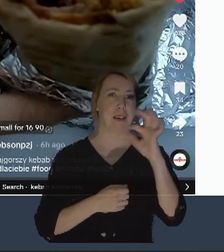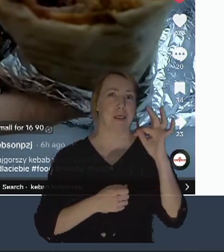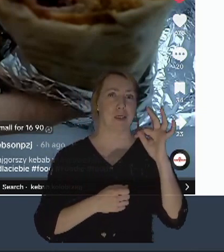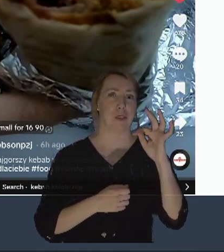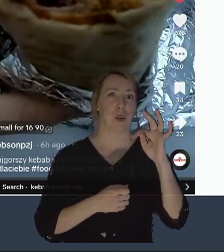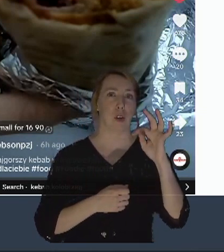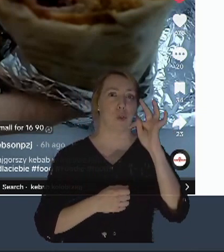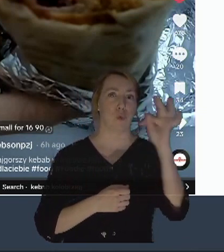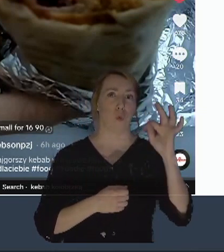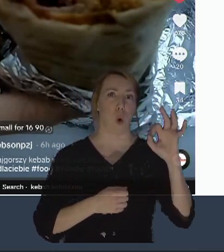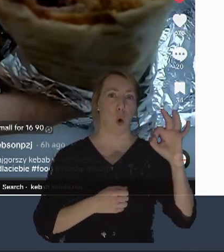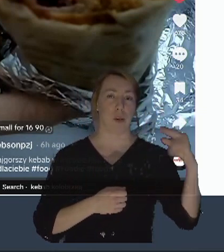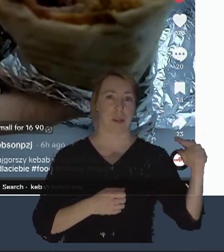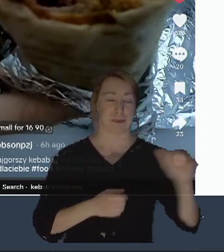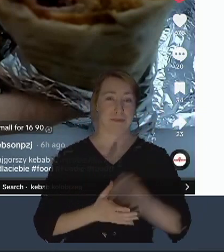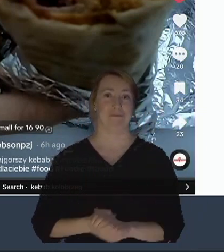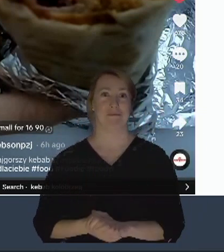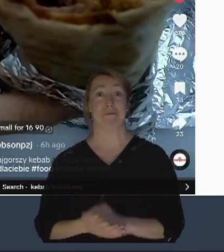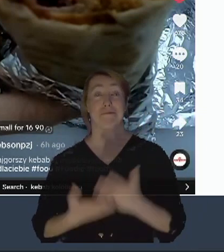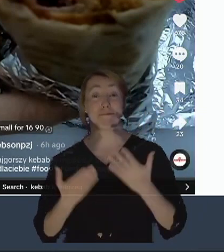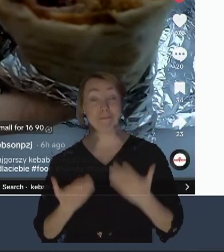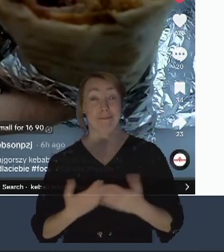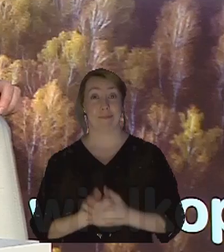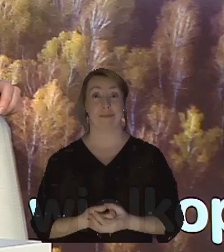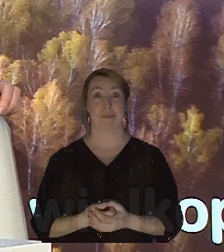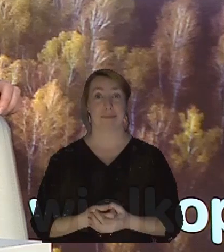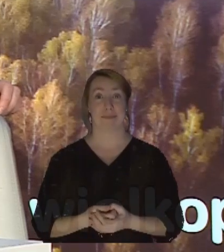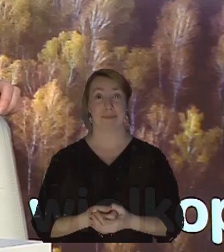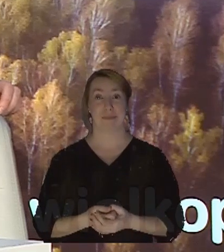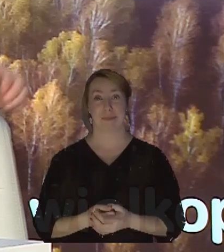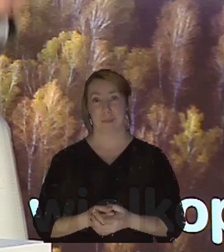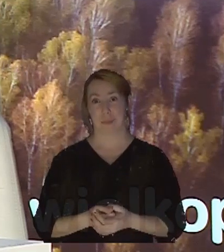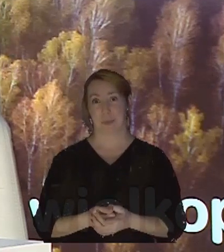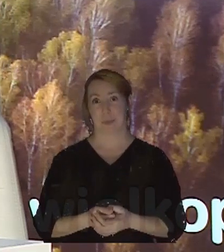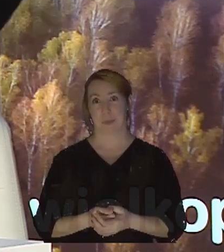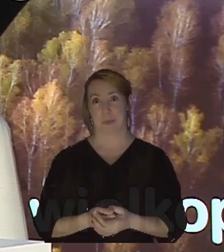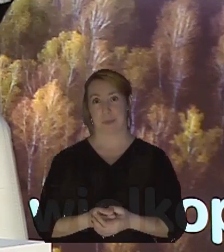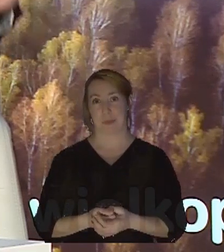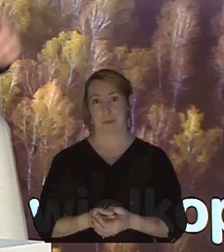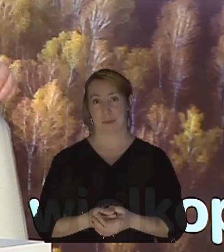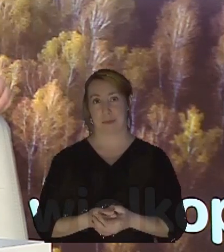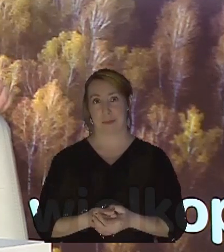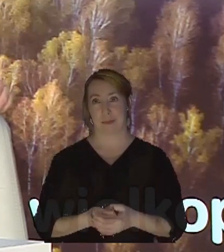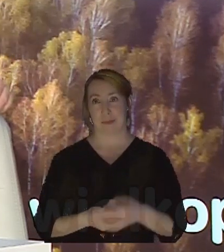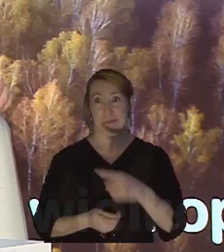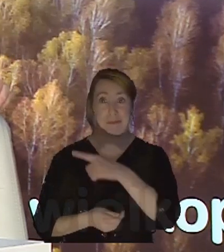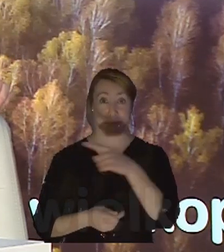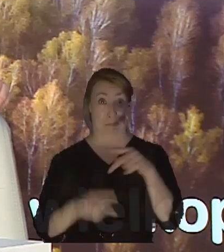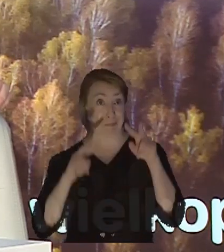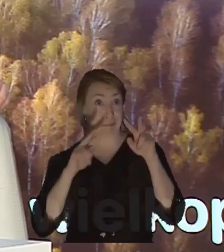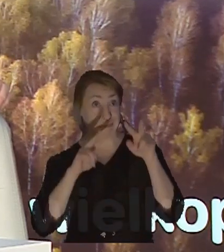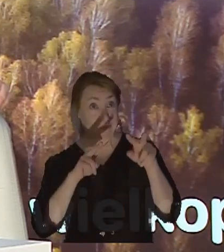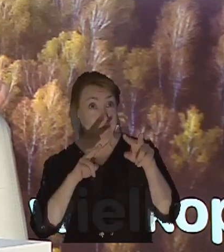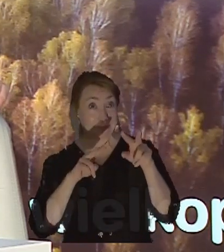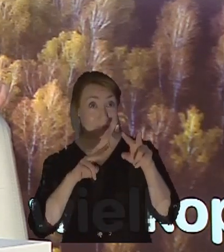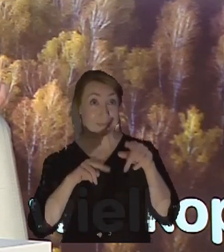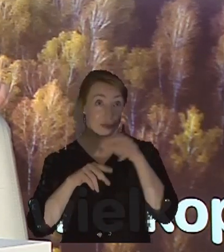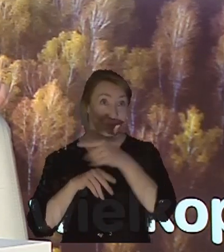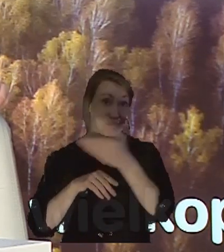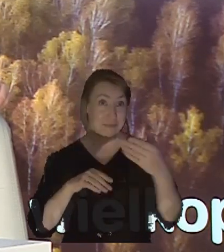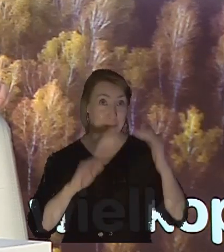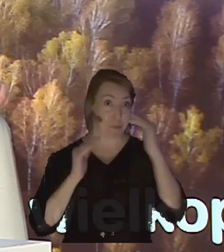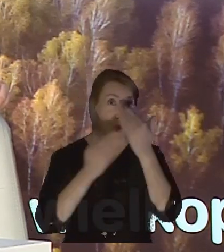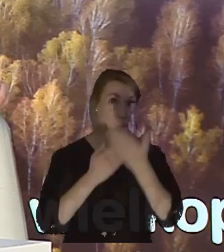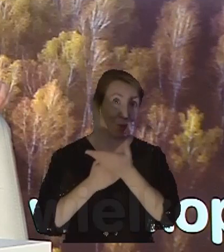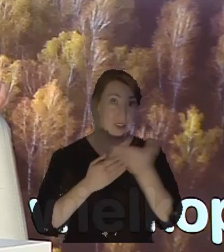tym, jak widzicie Państwo, no, wpatrujecie się, więc rzeczywiście poznajmy się.